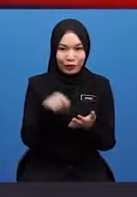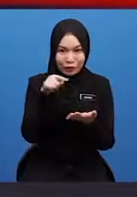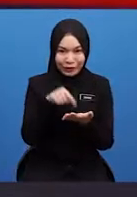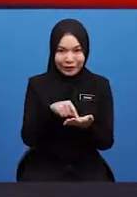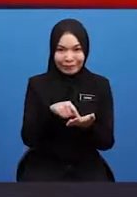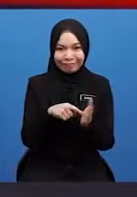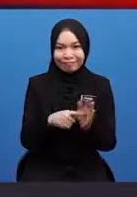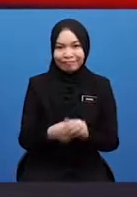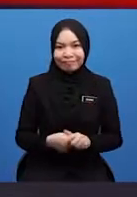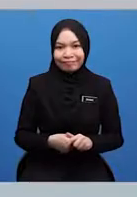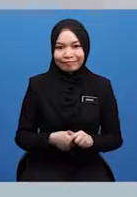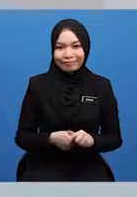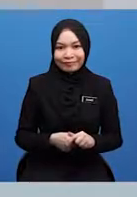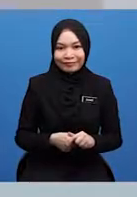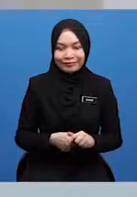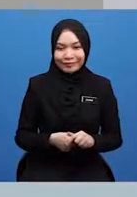berikut.